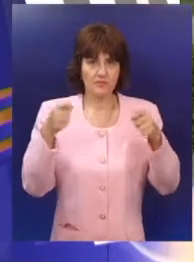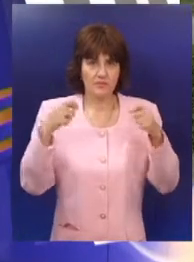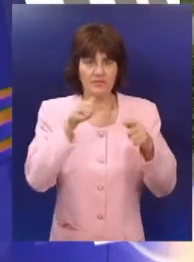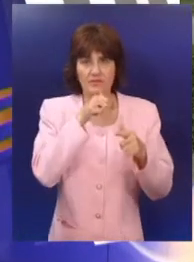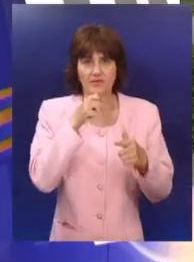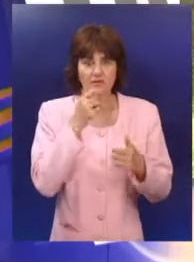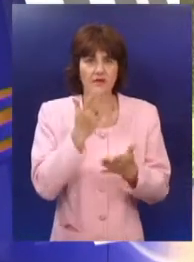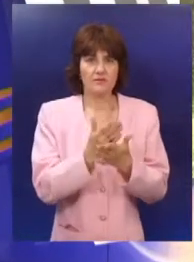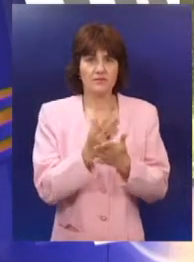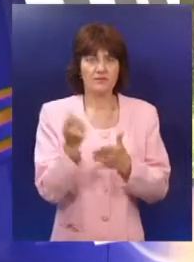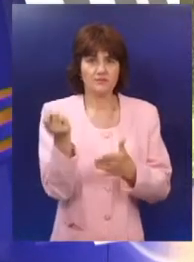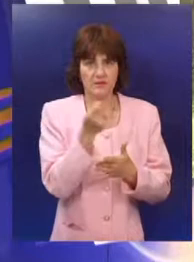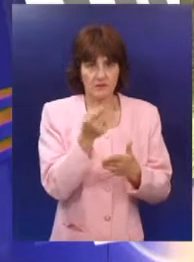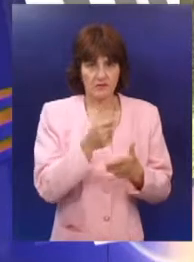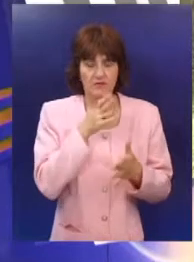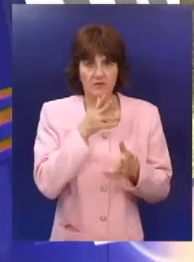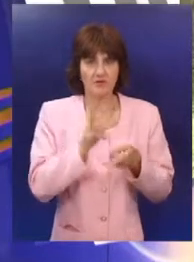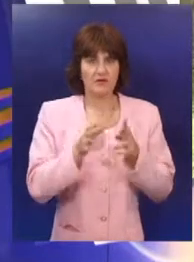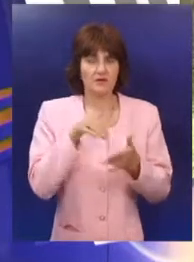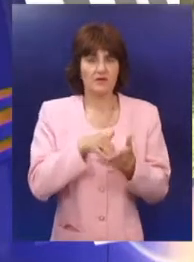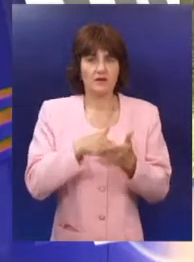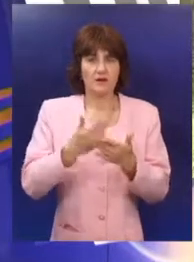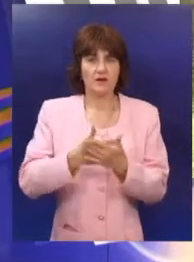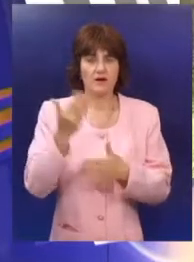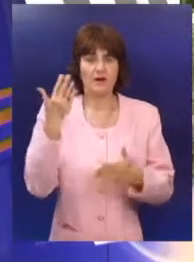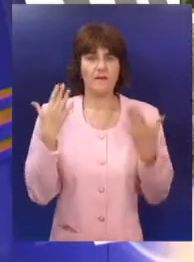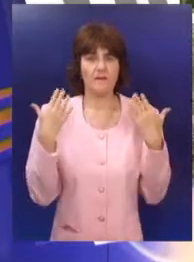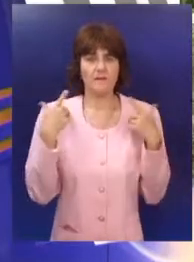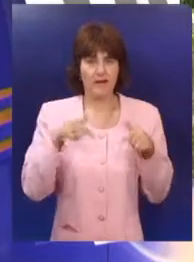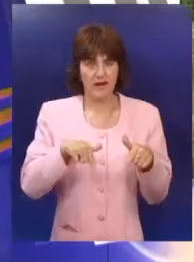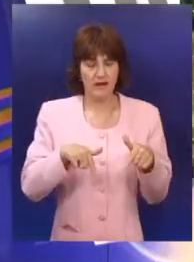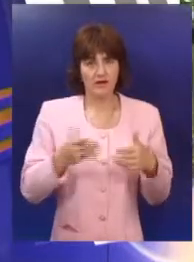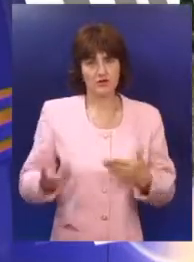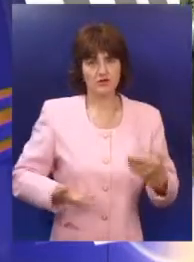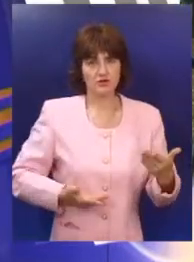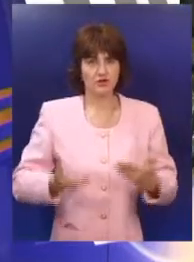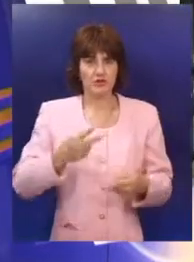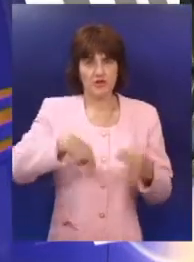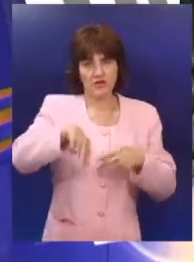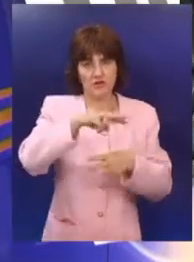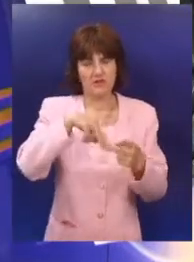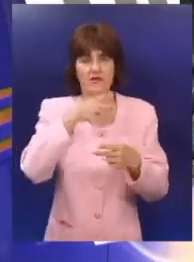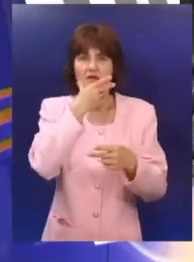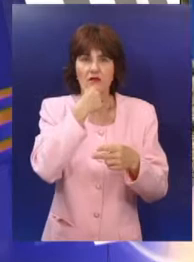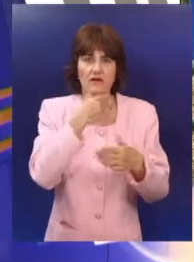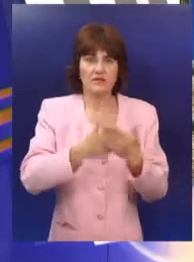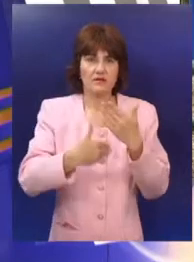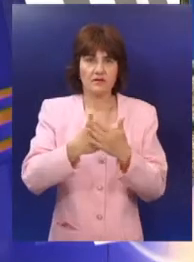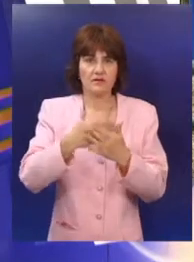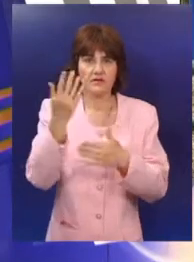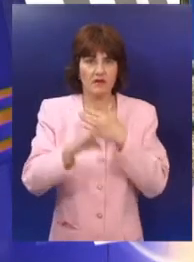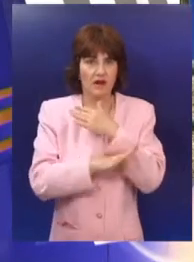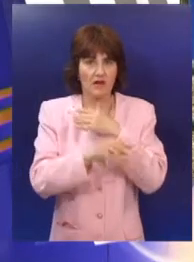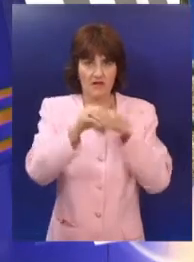urbanizam izradili su idejni projekat za uređenje i uplemenjivanje gradskog parka. Centralno šetalište je obogaćeno novim zasadima i